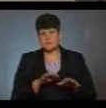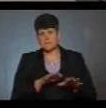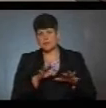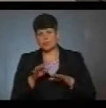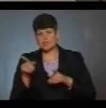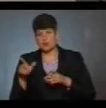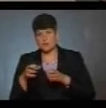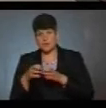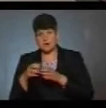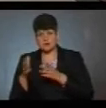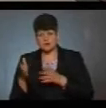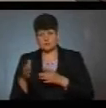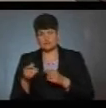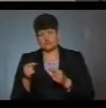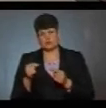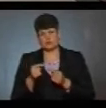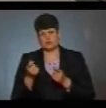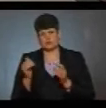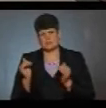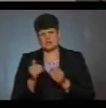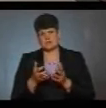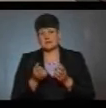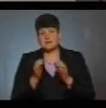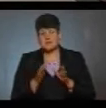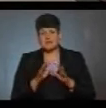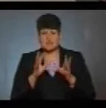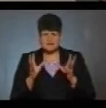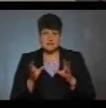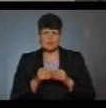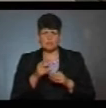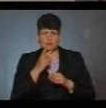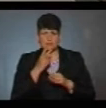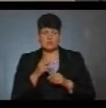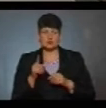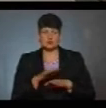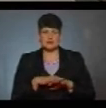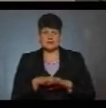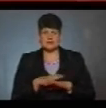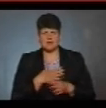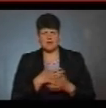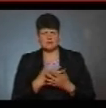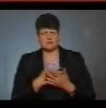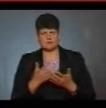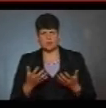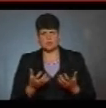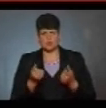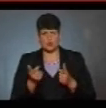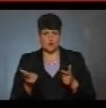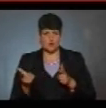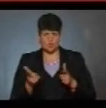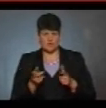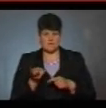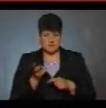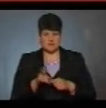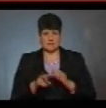його партію. От, тому, відповідно, десь є трошки менша підтримка. Але в загальному, тобто, бачимо, що населення досить активно підтримує і готове прийти на вибори. Це